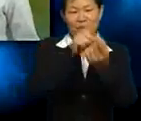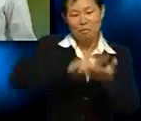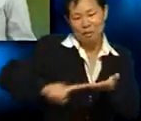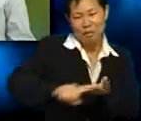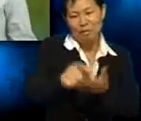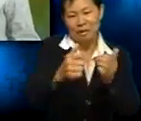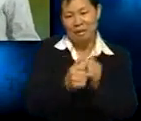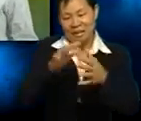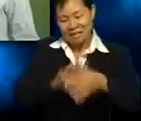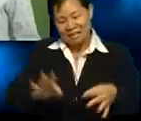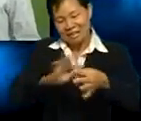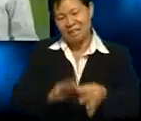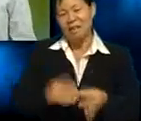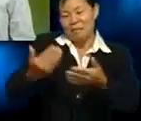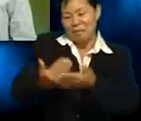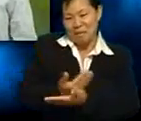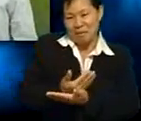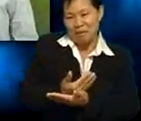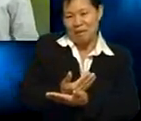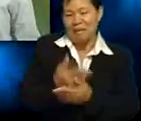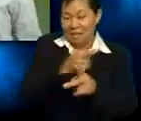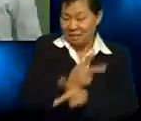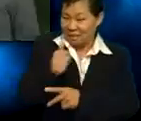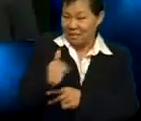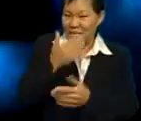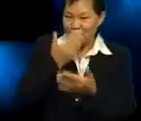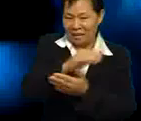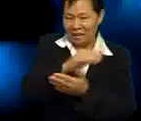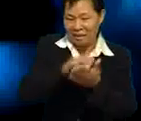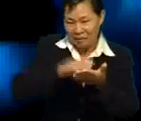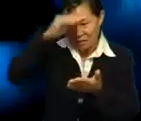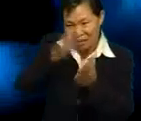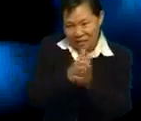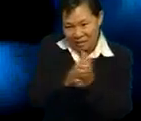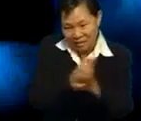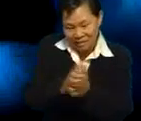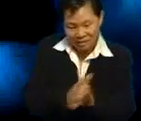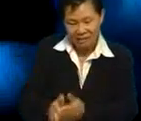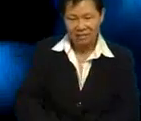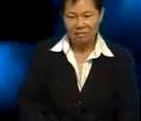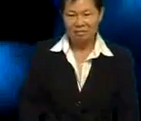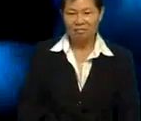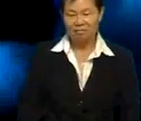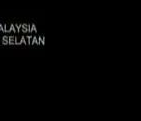depan dengan cerita-cerita yang baru. Jaga diri baik-baik dan belajar rajin-rajin.